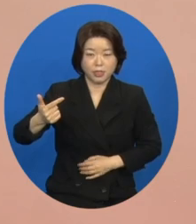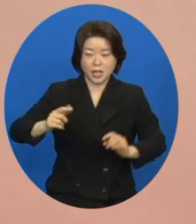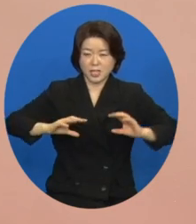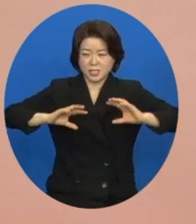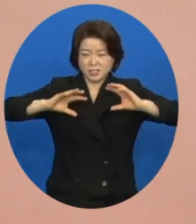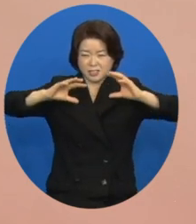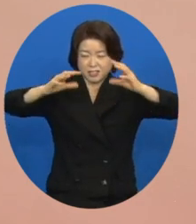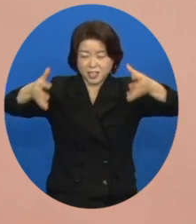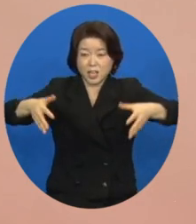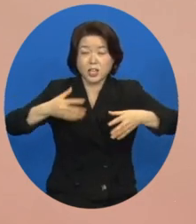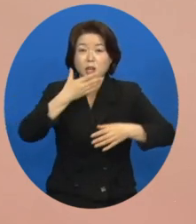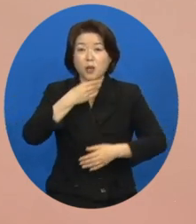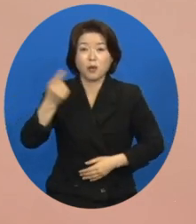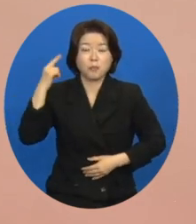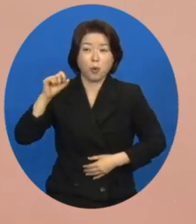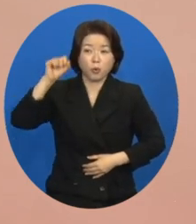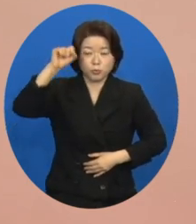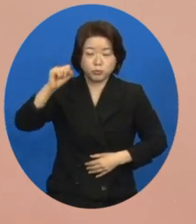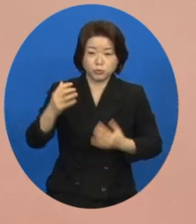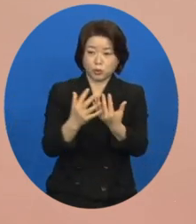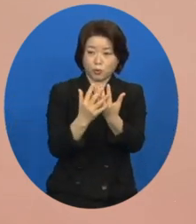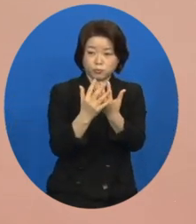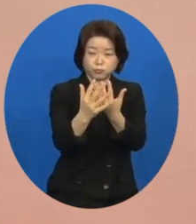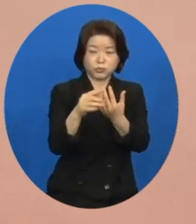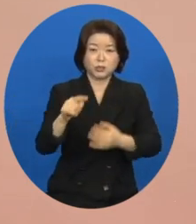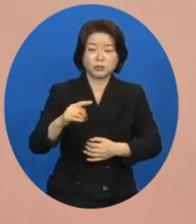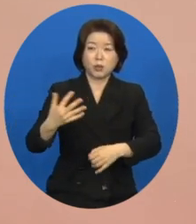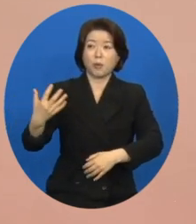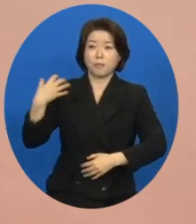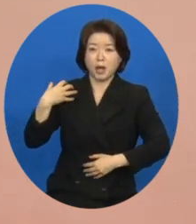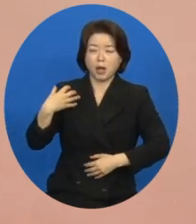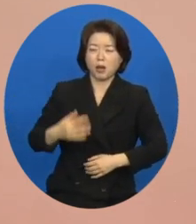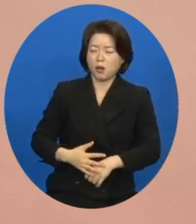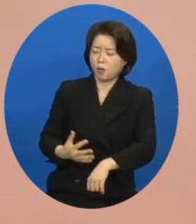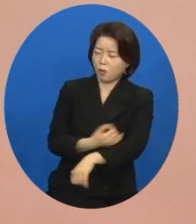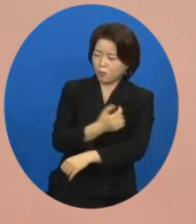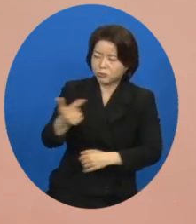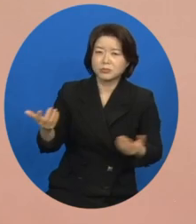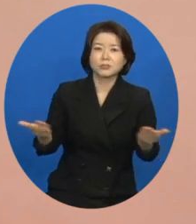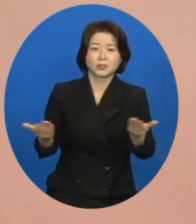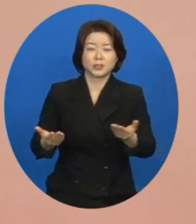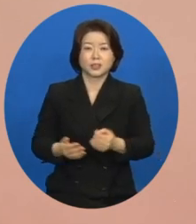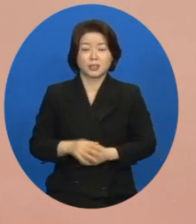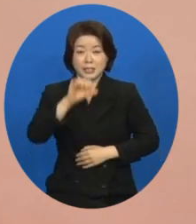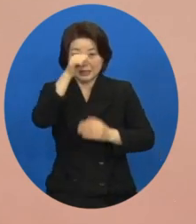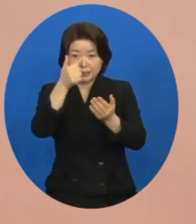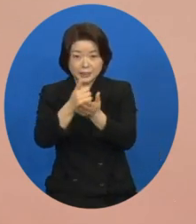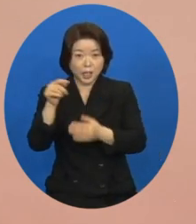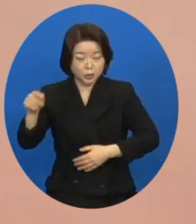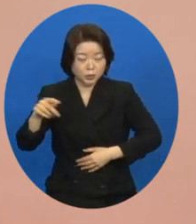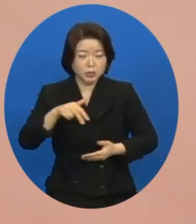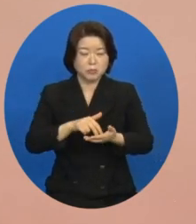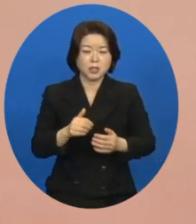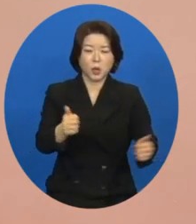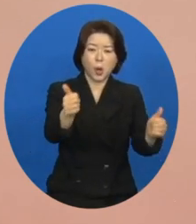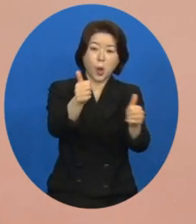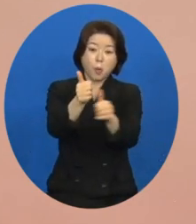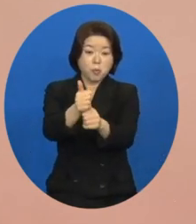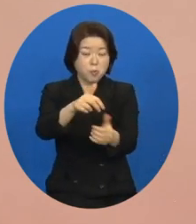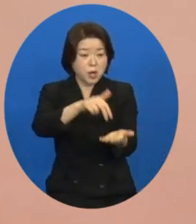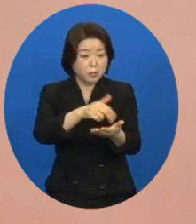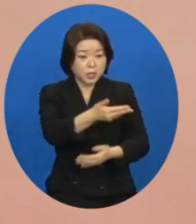들었어요. 엄청 큰일인데. 그래서 장로님들한테 부목사 입장에서 해야 되지 않겠냐